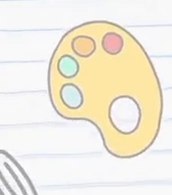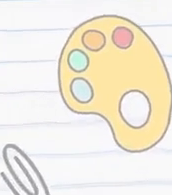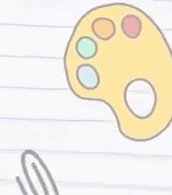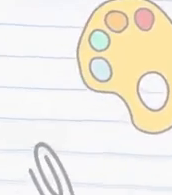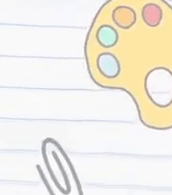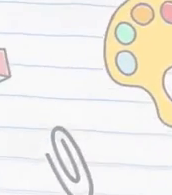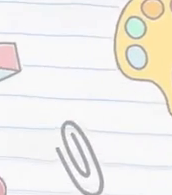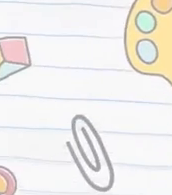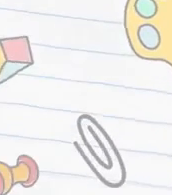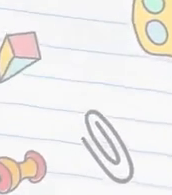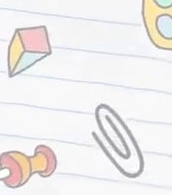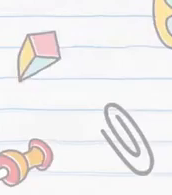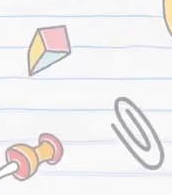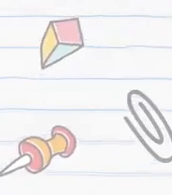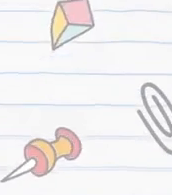rezeki